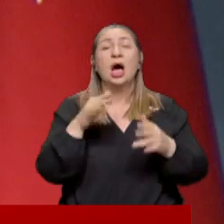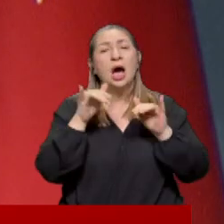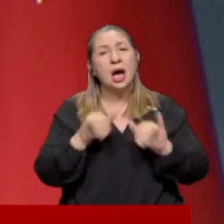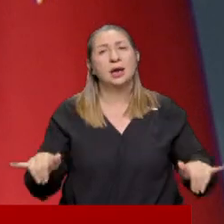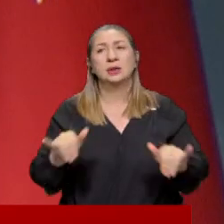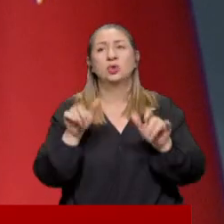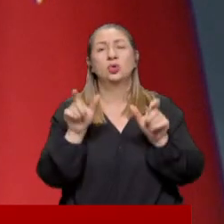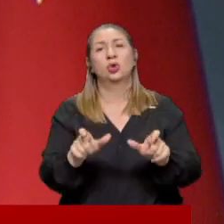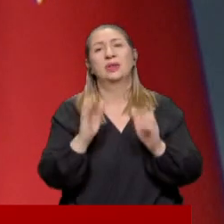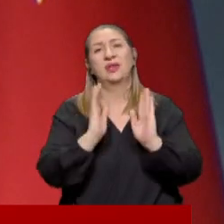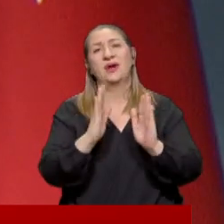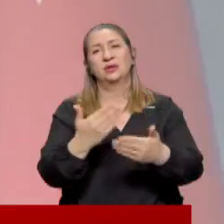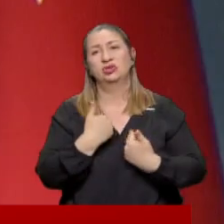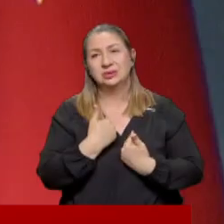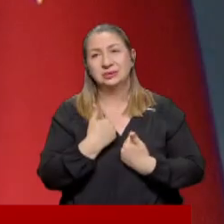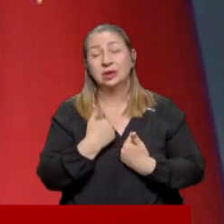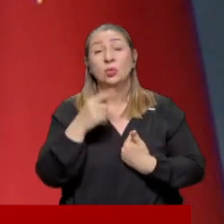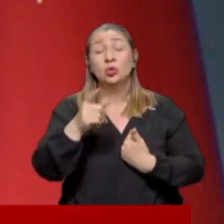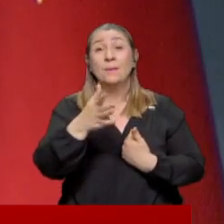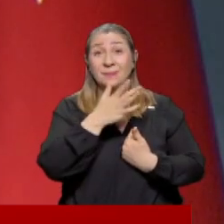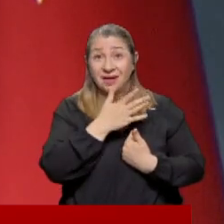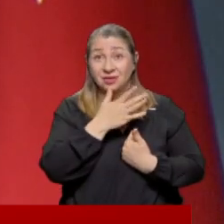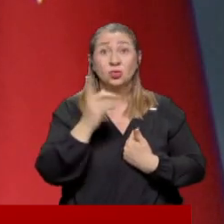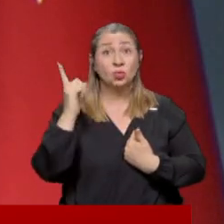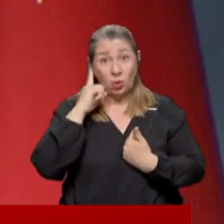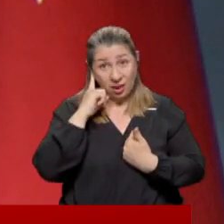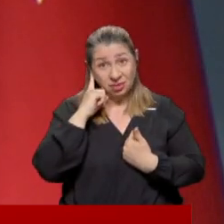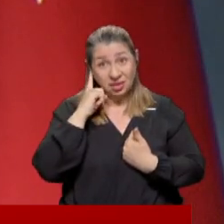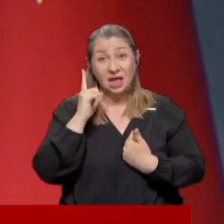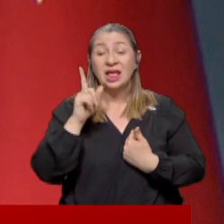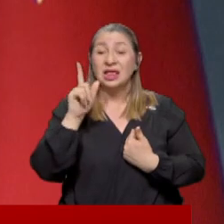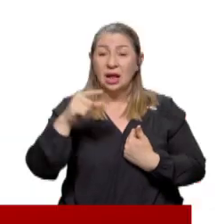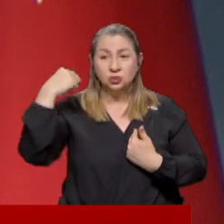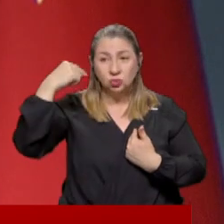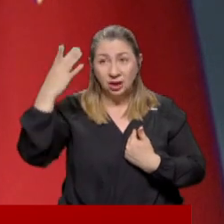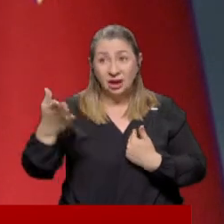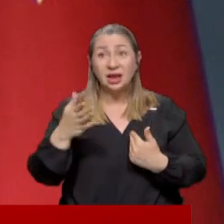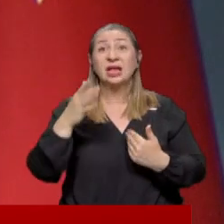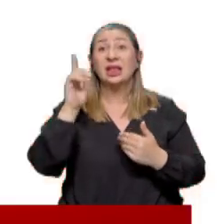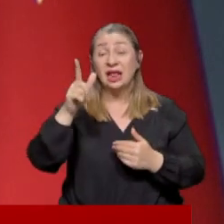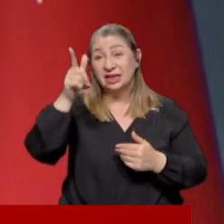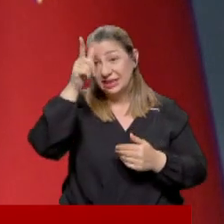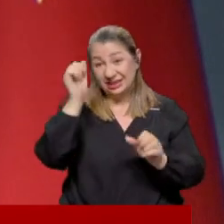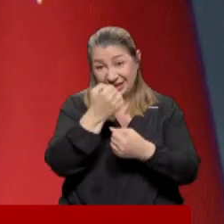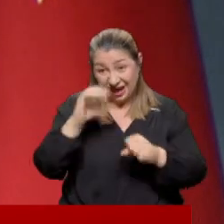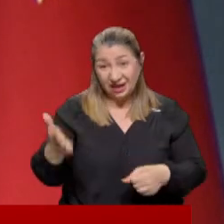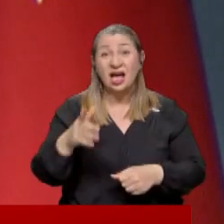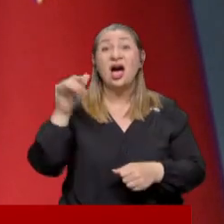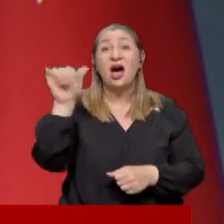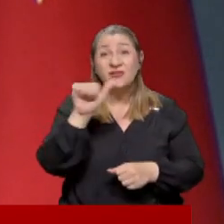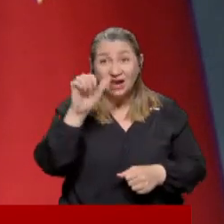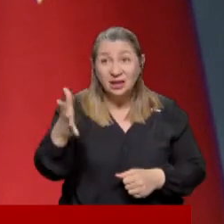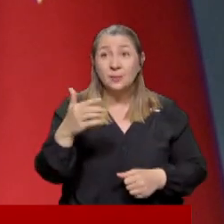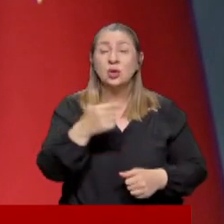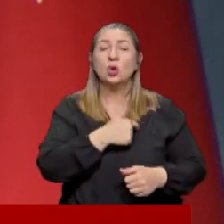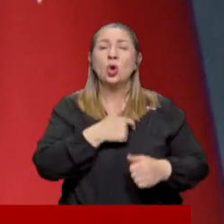aynı şekilde korumaya devam edeceğiz. Bunu bilen, duyan gerek Suriyeli, gerek Iraklı, gerek Afgan bir